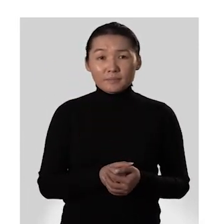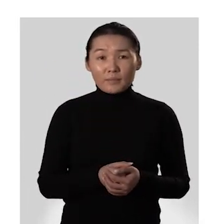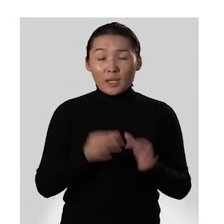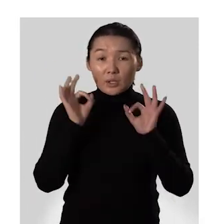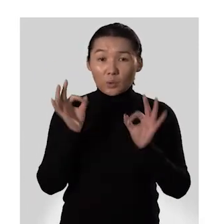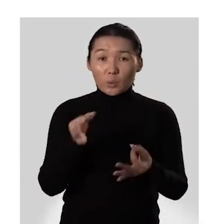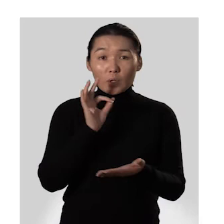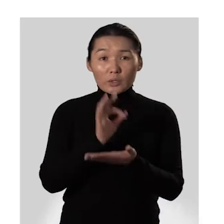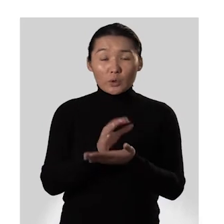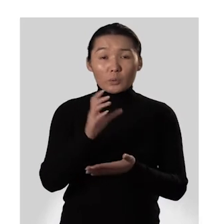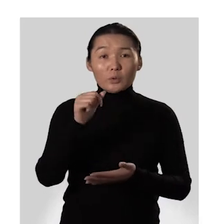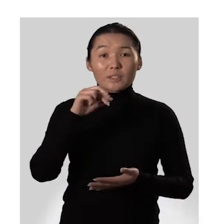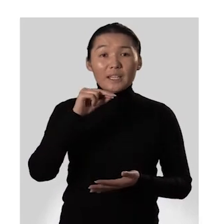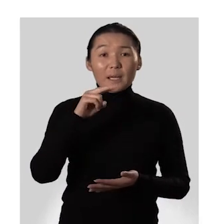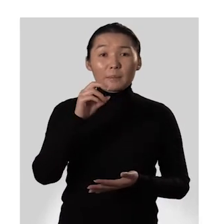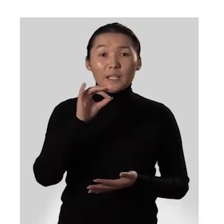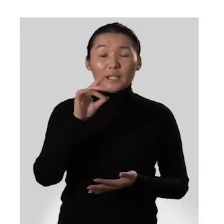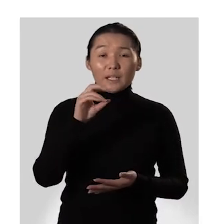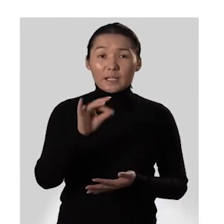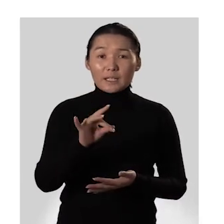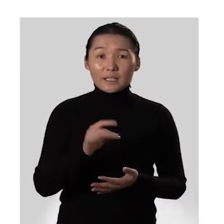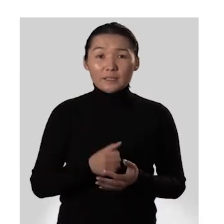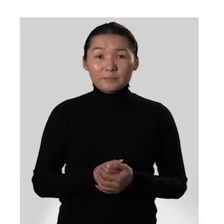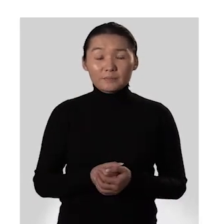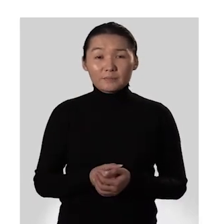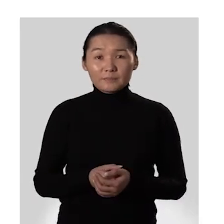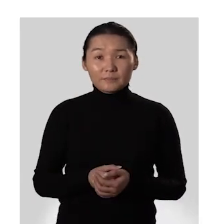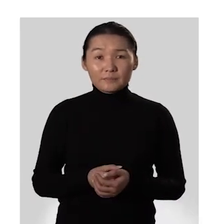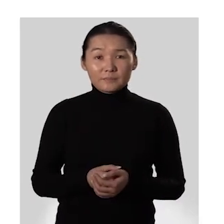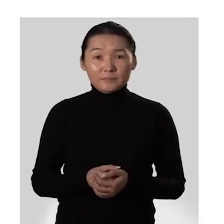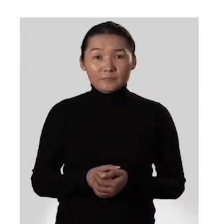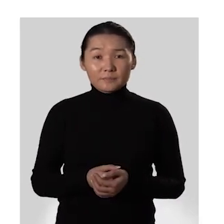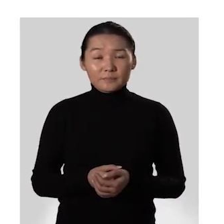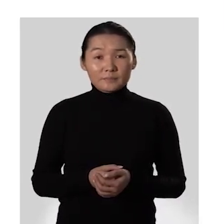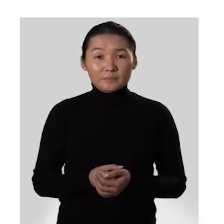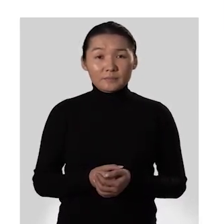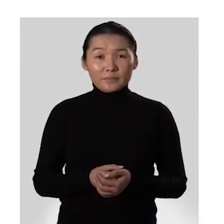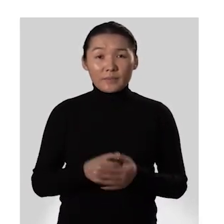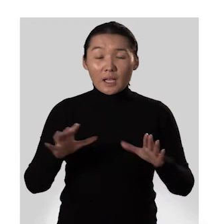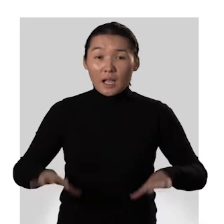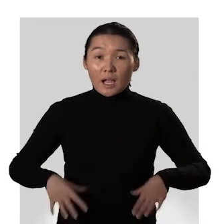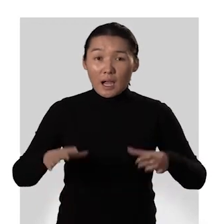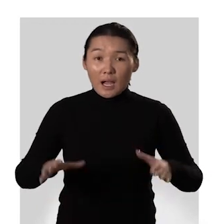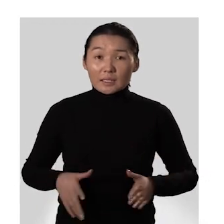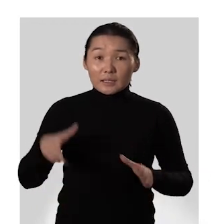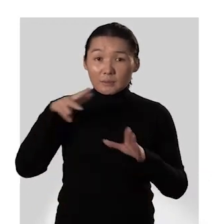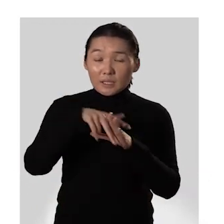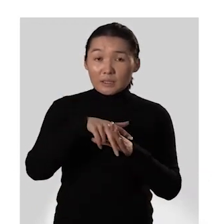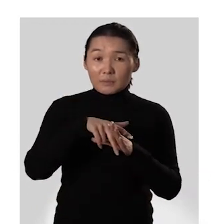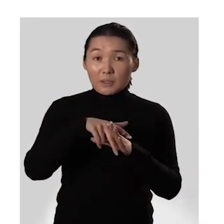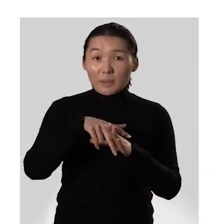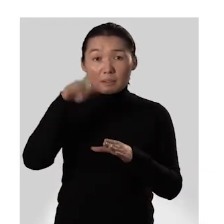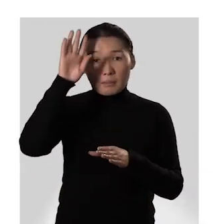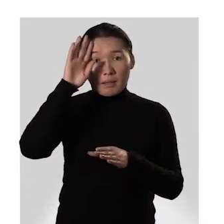Туура жообу саяпкерлер. Атты минип чапкан бала